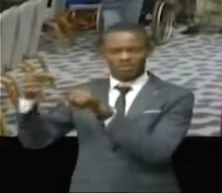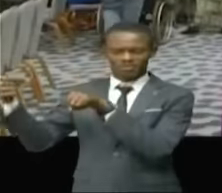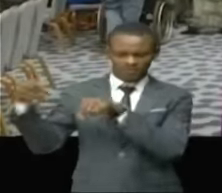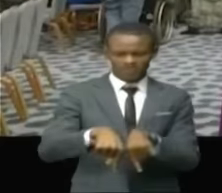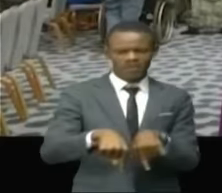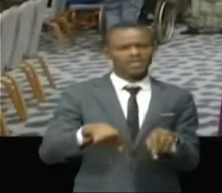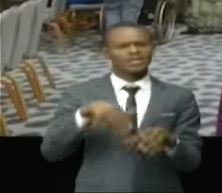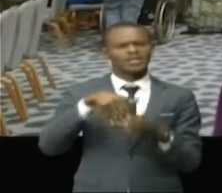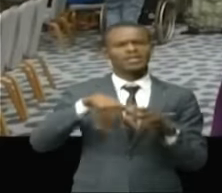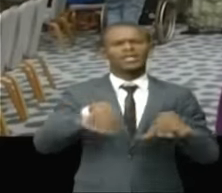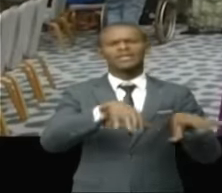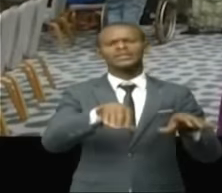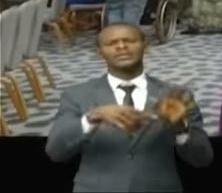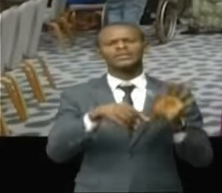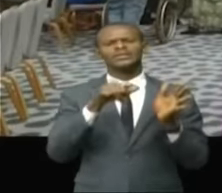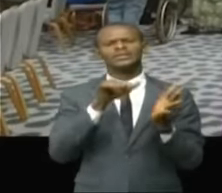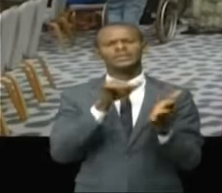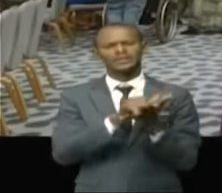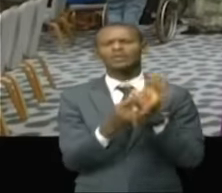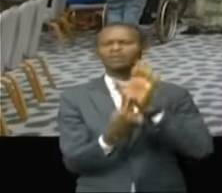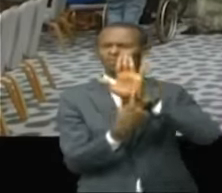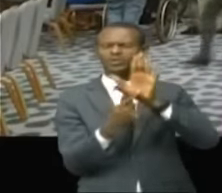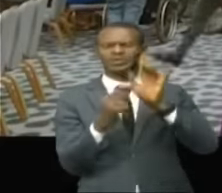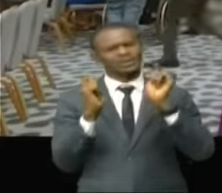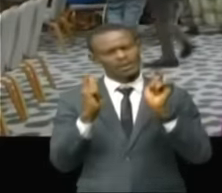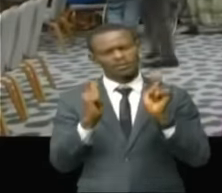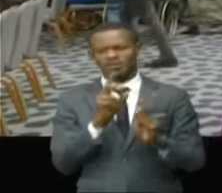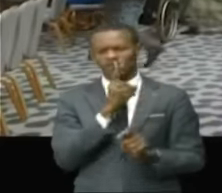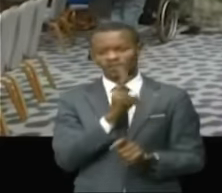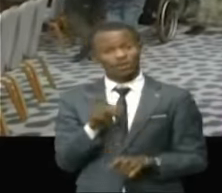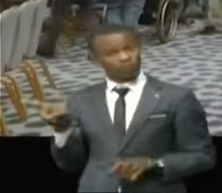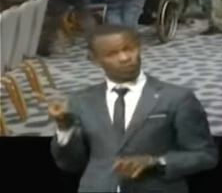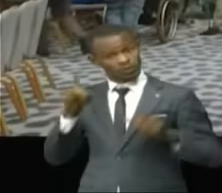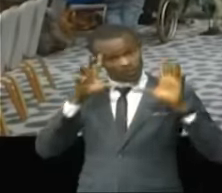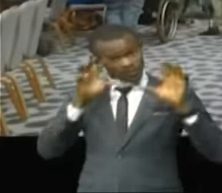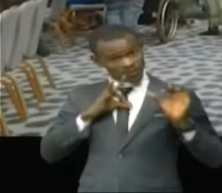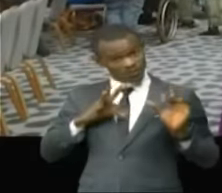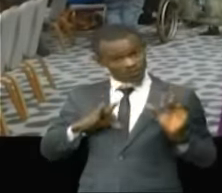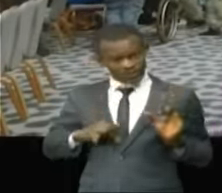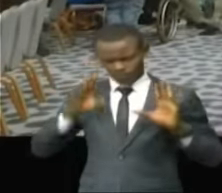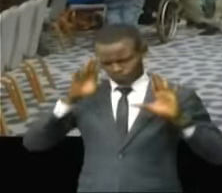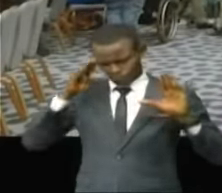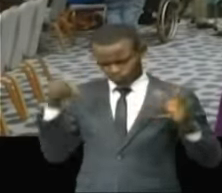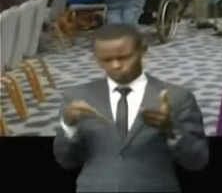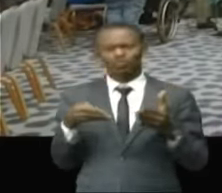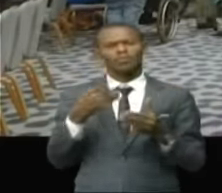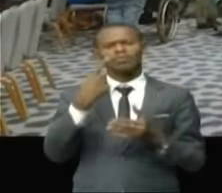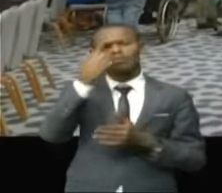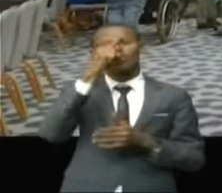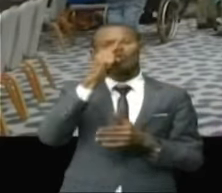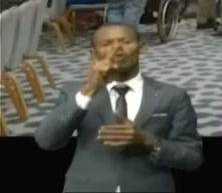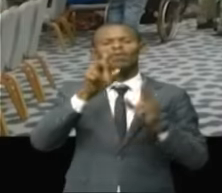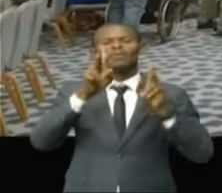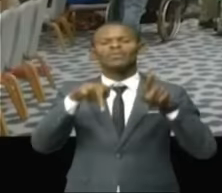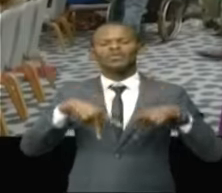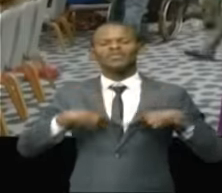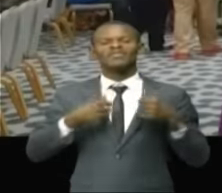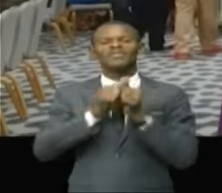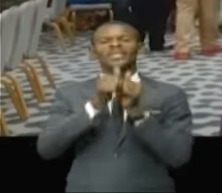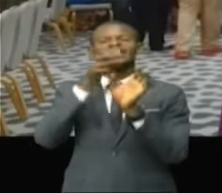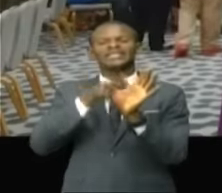ce qui témoigne vraiment que non seulement lui est engagé pour la cause de personnes avec handicap, mais également tout son